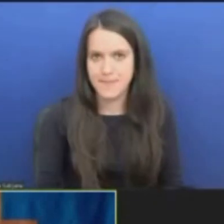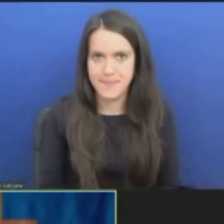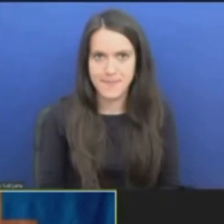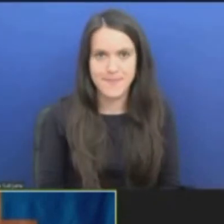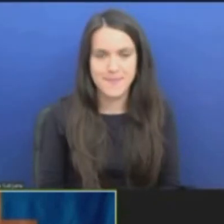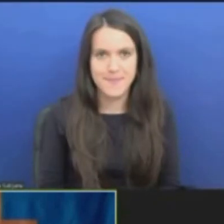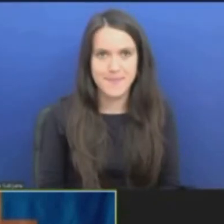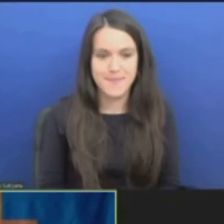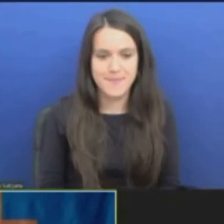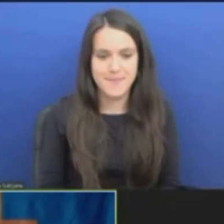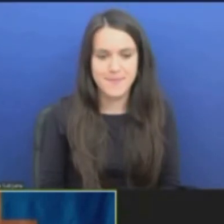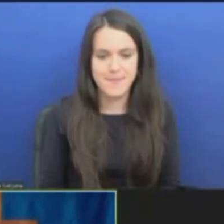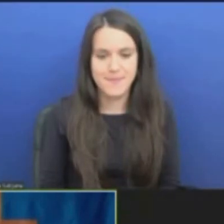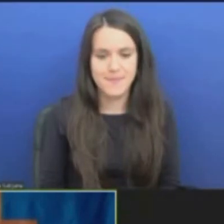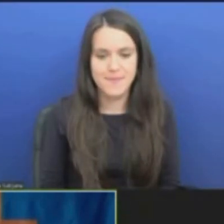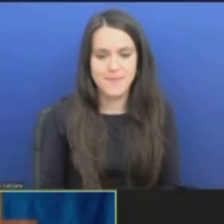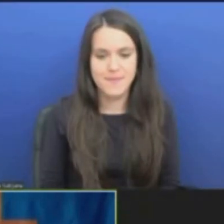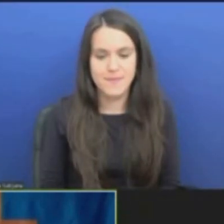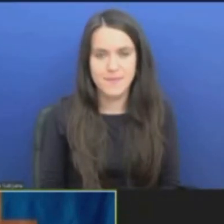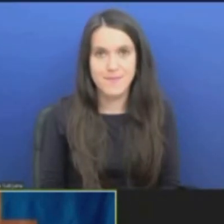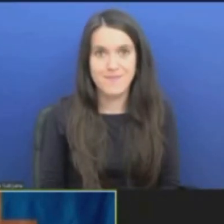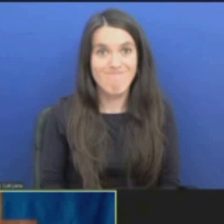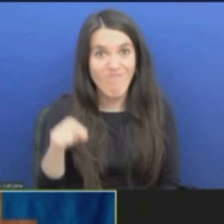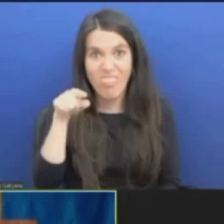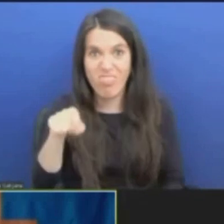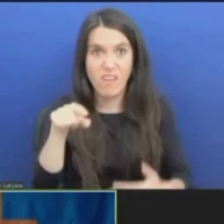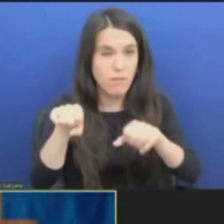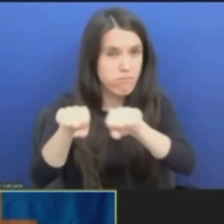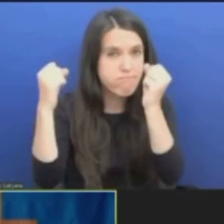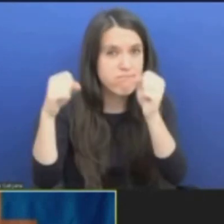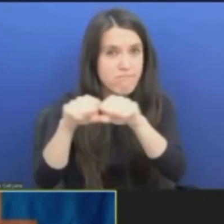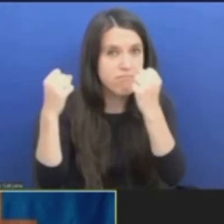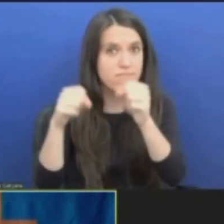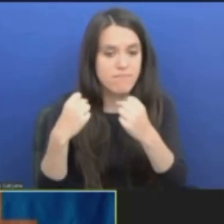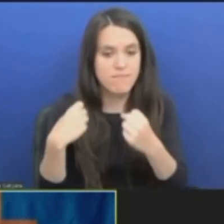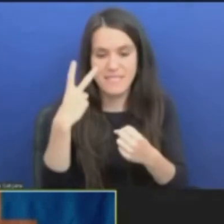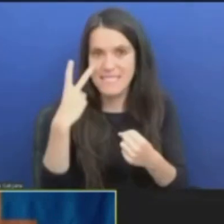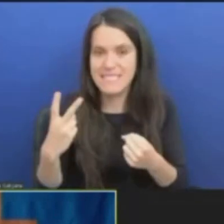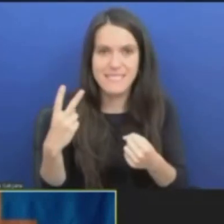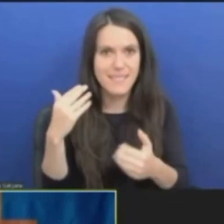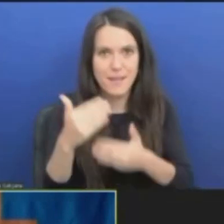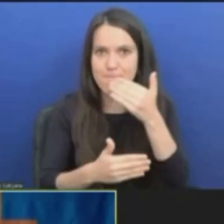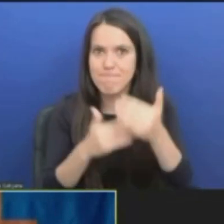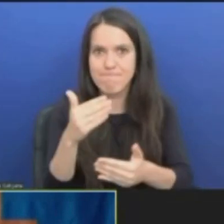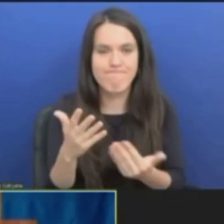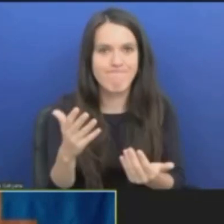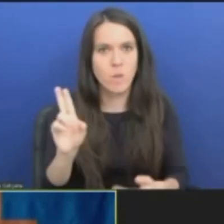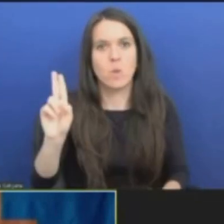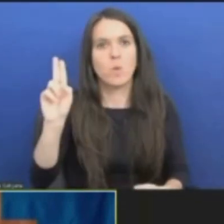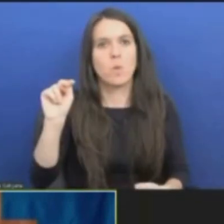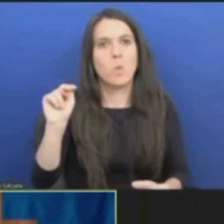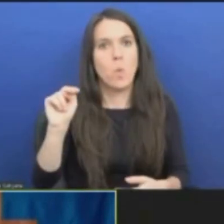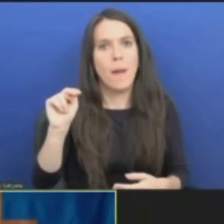от международного права когда она систематически опирается оккупационными государствами которые также являются членами организации